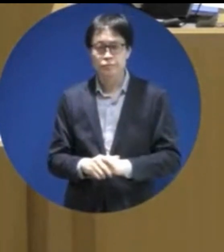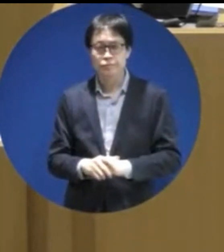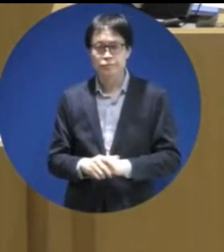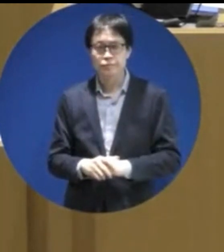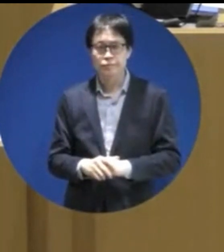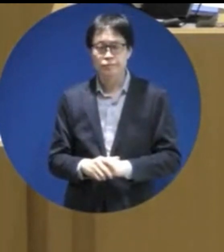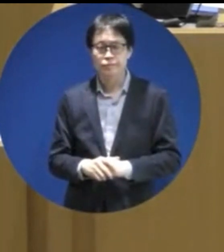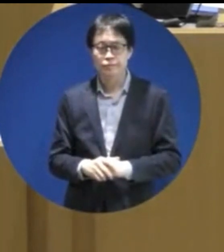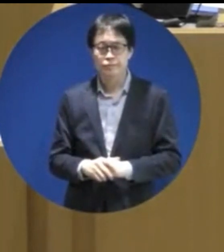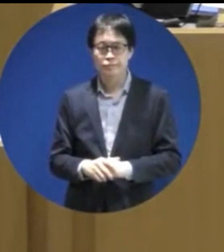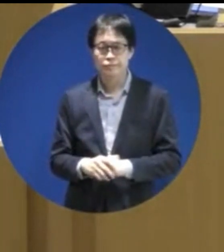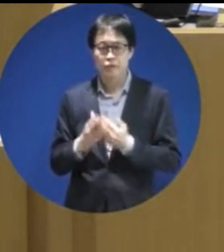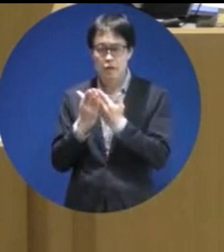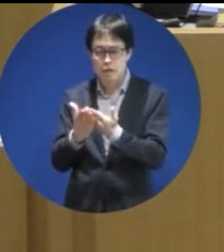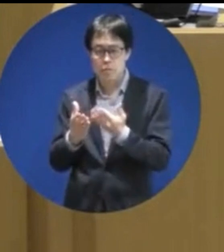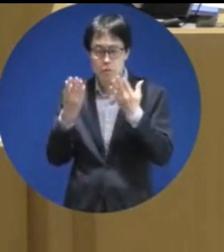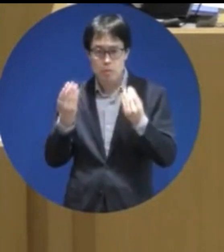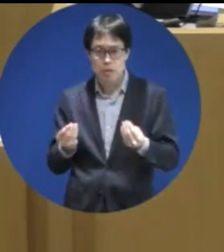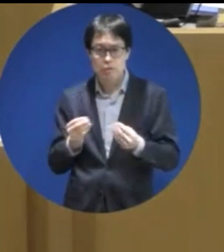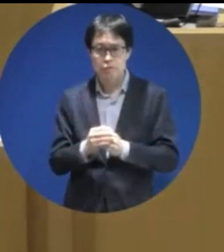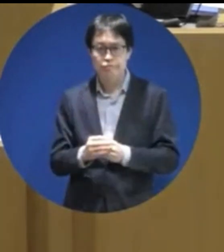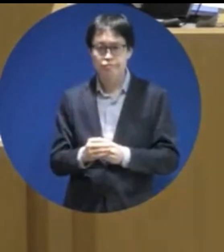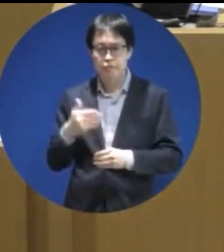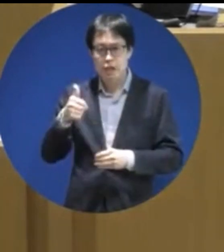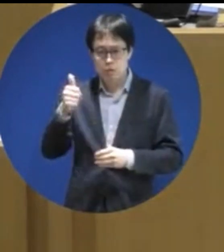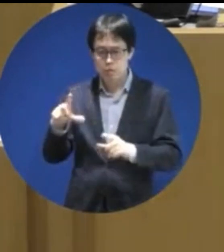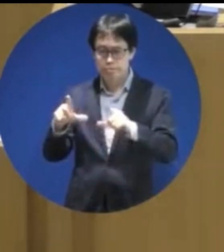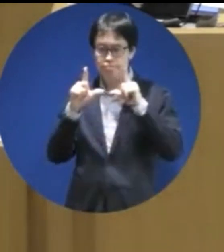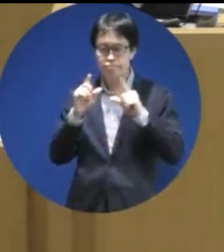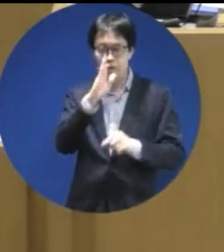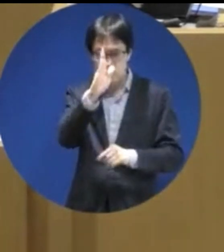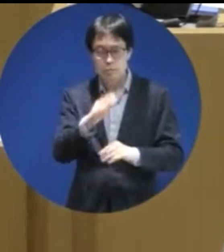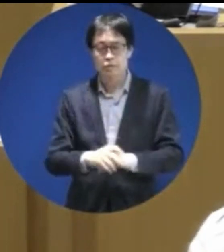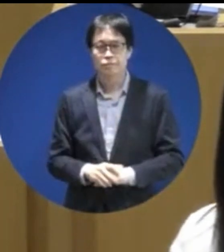以上、私からの質問になります。区長、 ご答弁をよろしくお願いいたします。